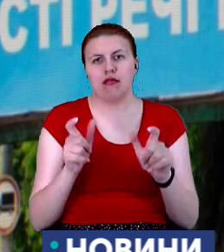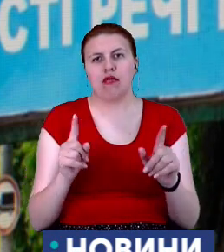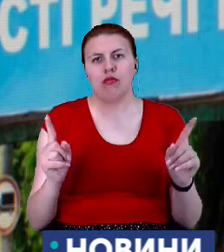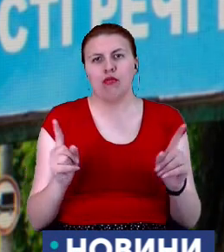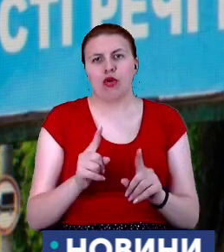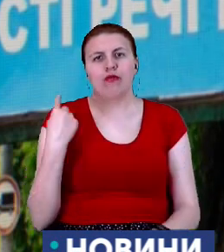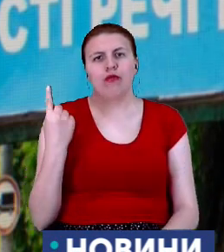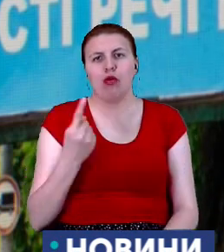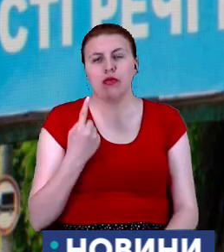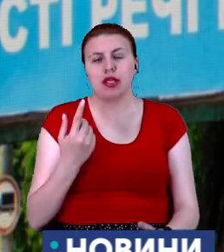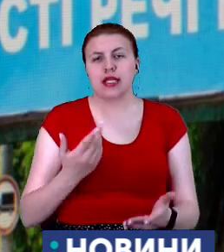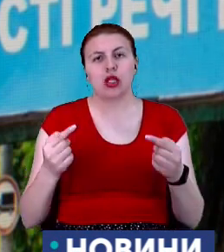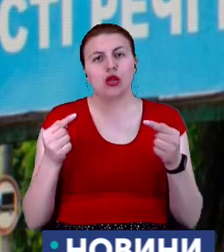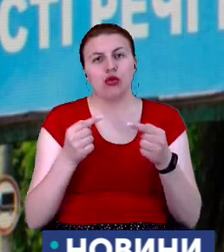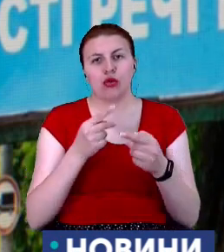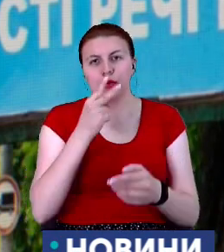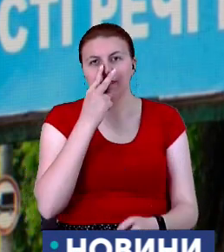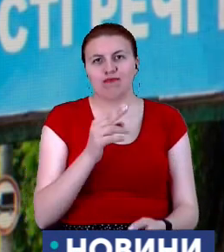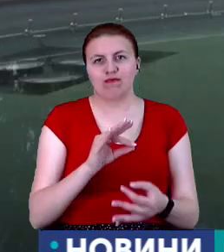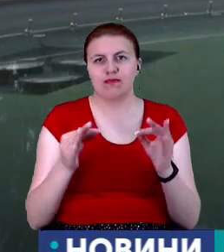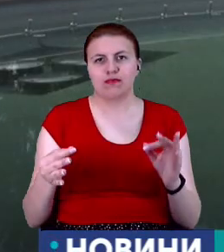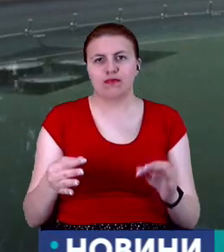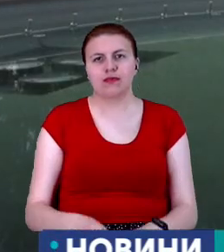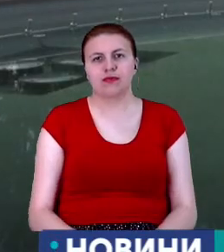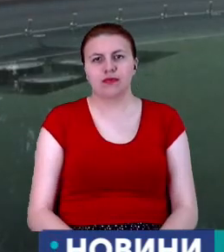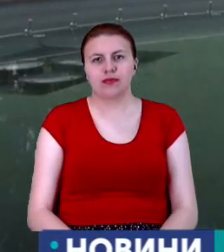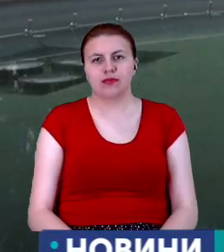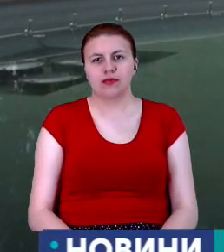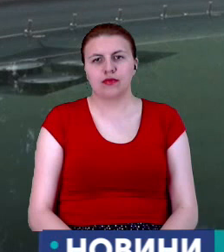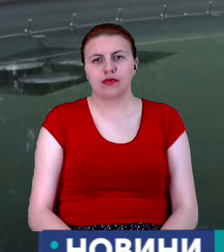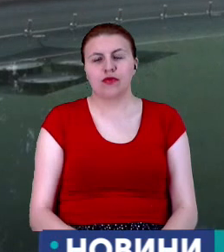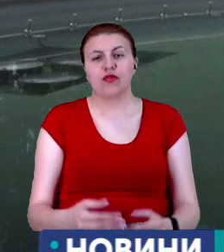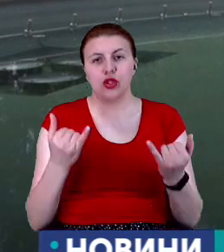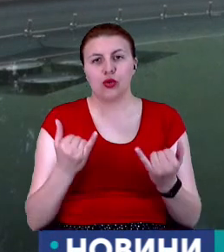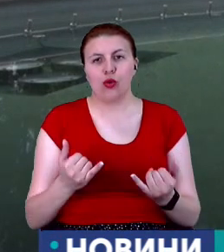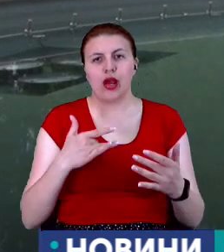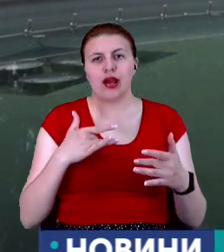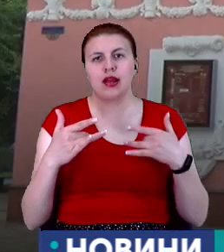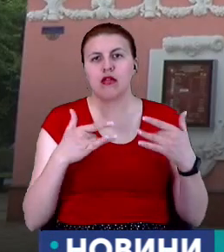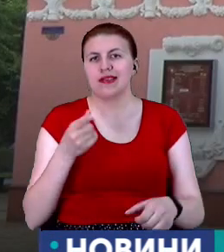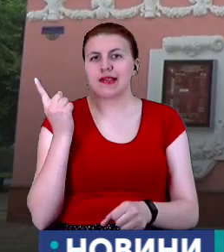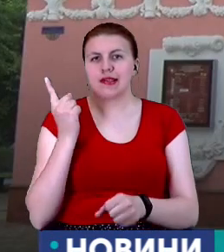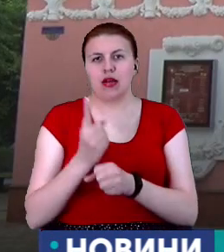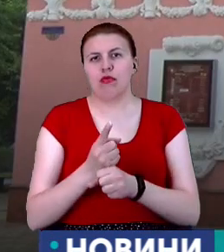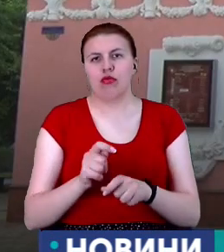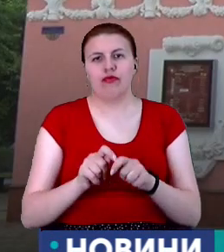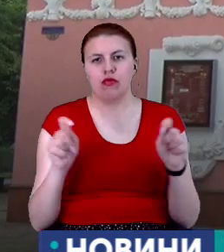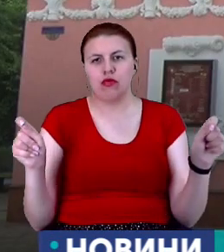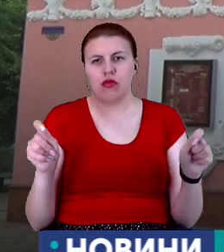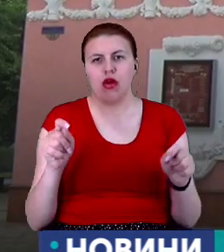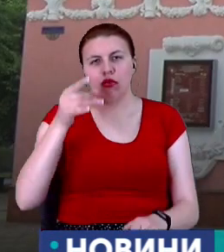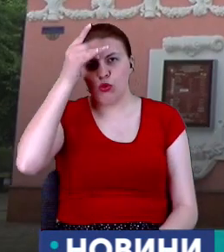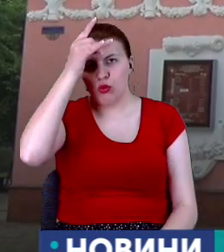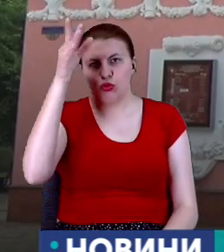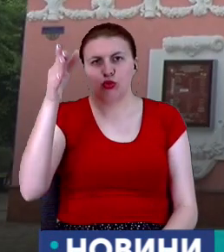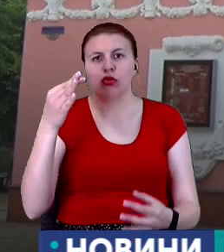Які саме, дивіться в наступному сюжеті. Від сьогодні кінотеатрам заборонили відкриватися, а в закладах культури дозволили